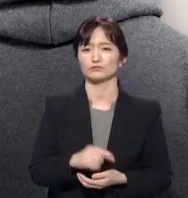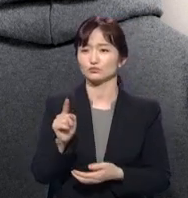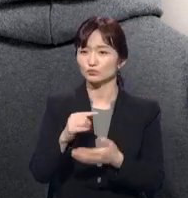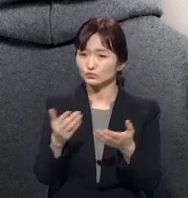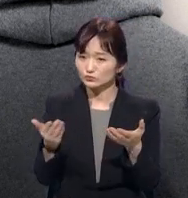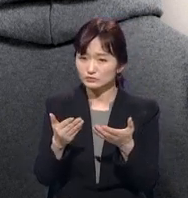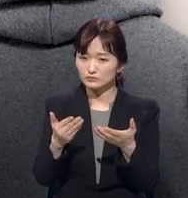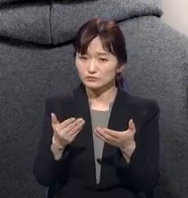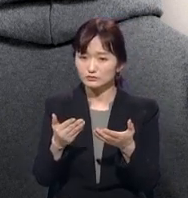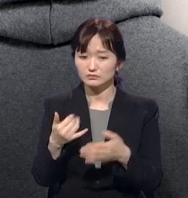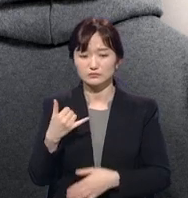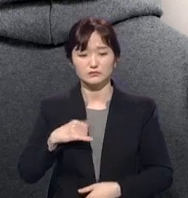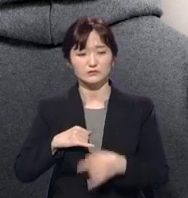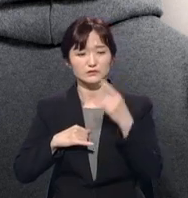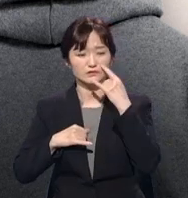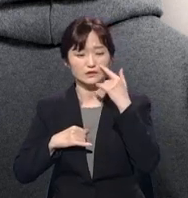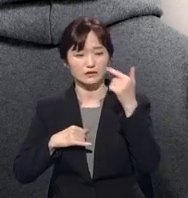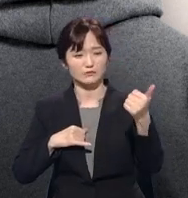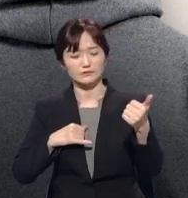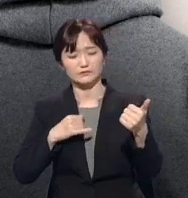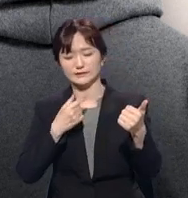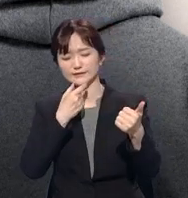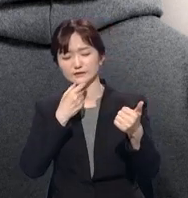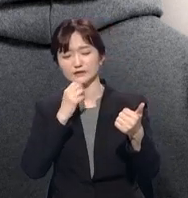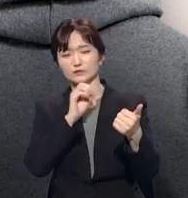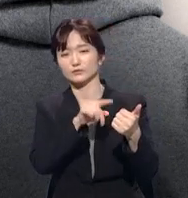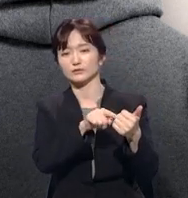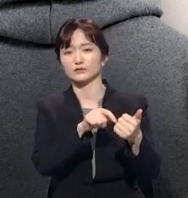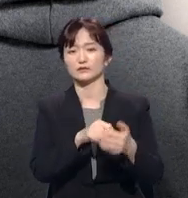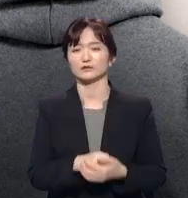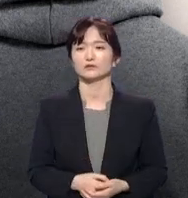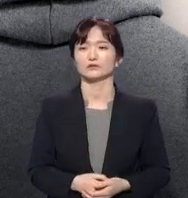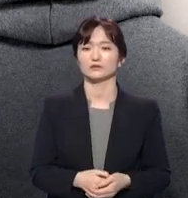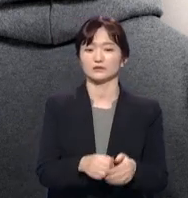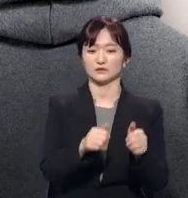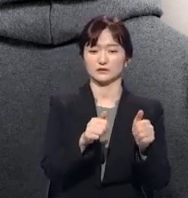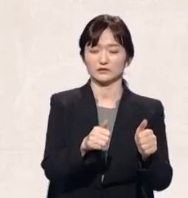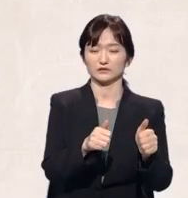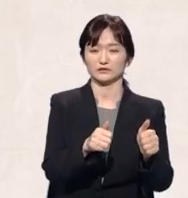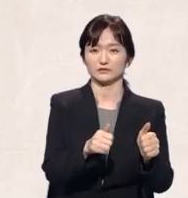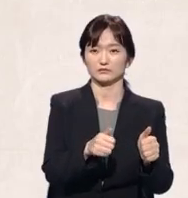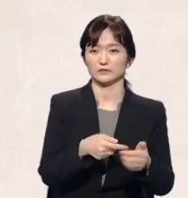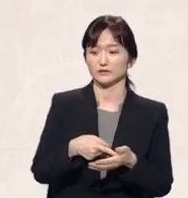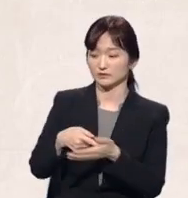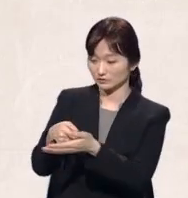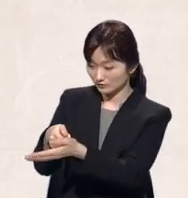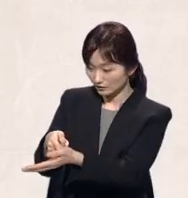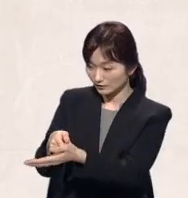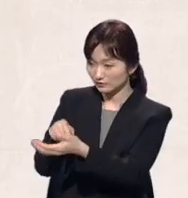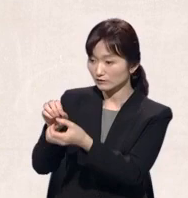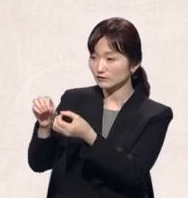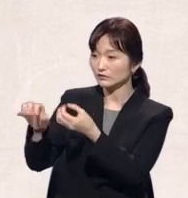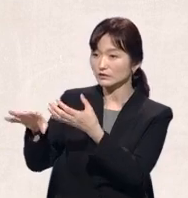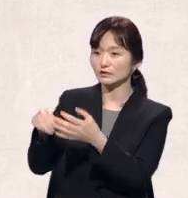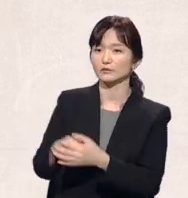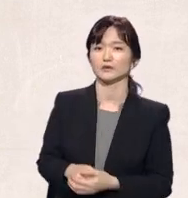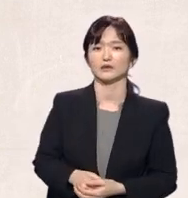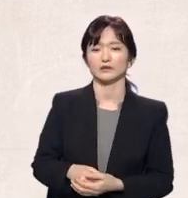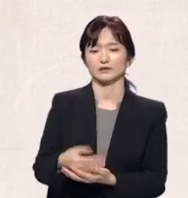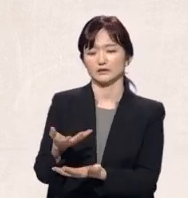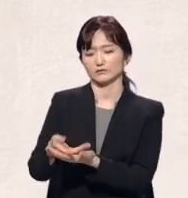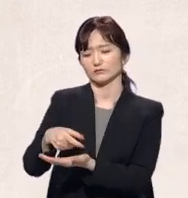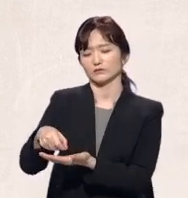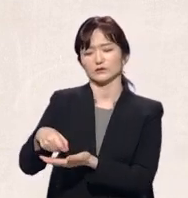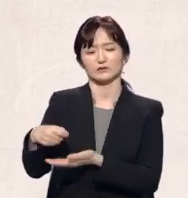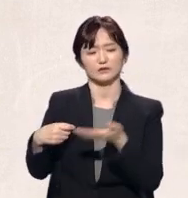일인지 싫다라고 자녀들도 또 거부를 한 걸 그러니까 재판에 내겠습니다라고 재판장한테 얘기를 하는데 막상 못 받아 버린 겁니다 그런 상황이 된